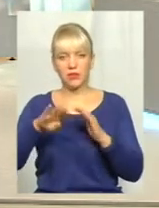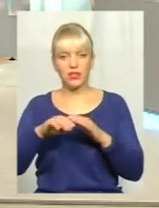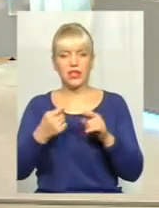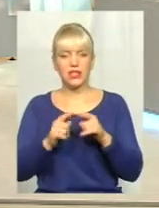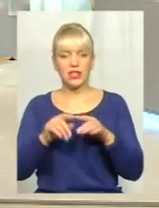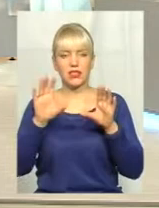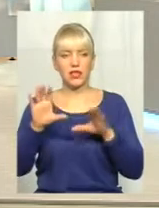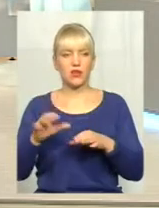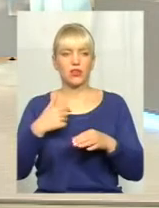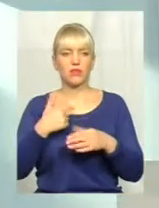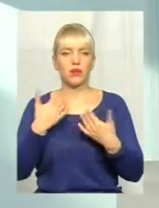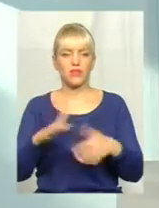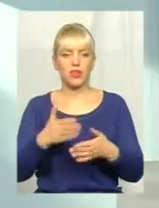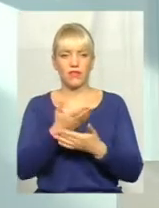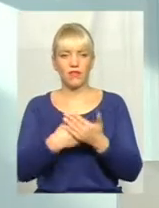нього